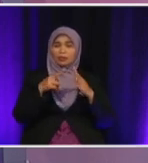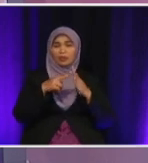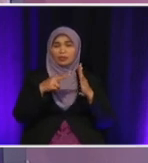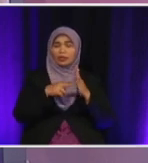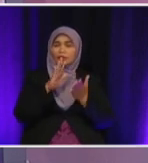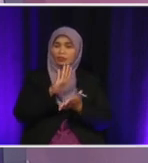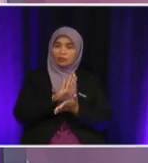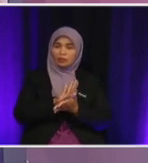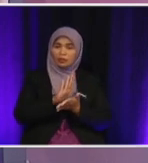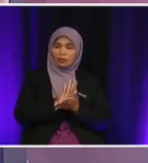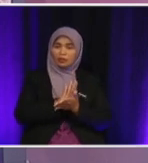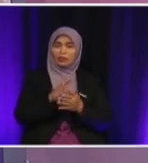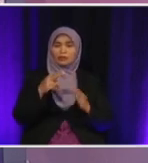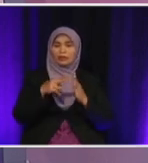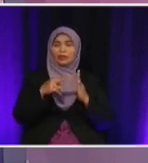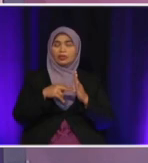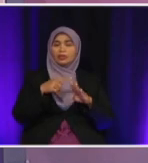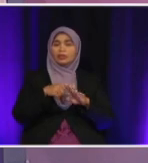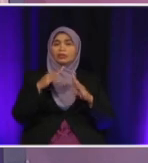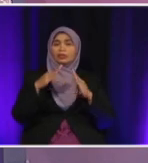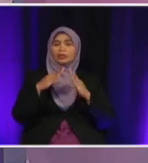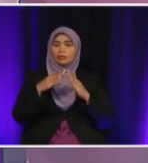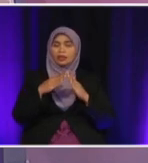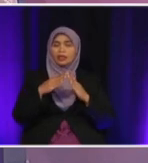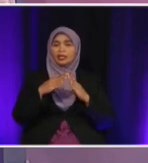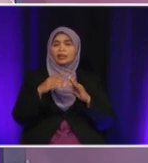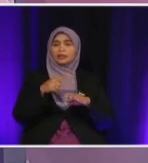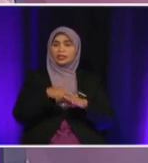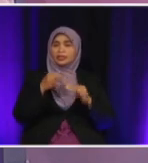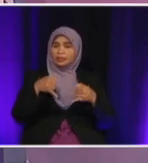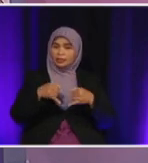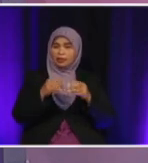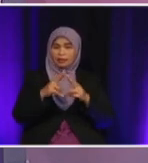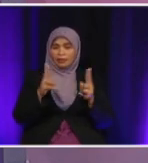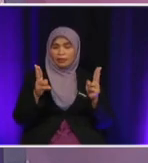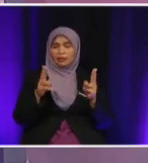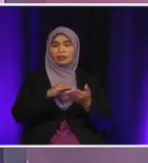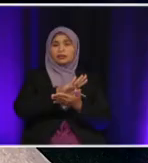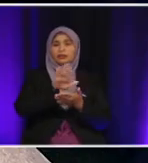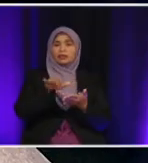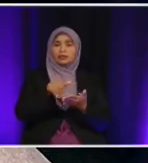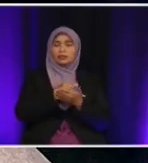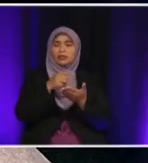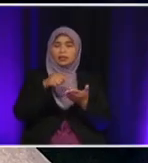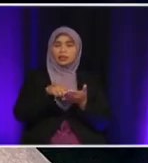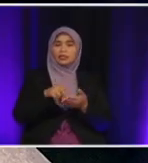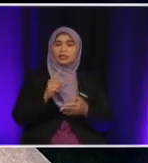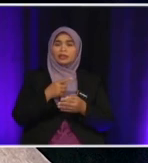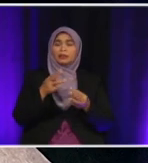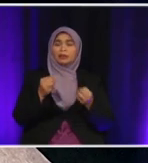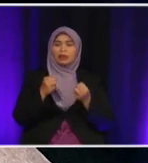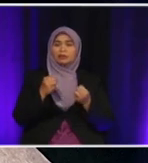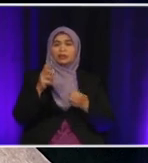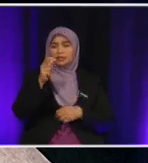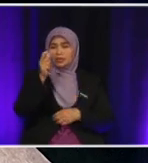kan di rumah di Jalan Raya semua ada peraturan jadi inilah yang kita ingin terapkan yaitu kita